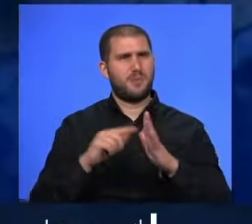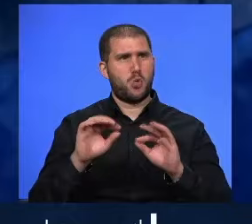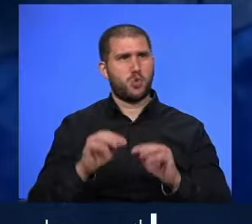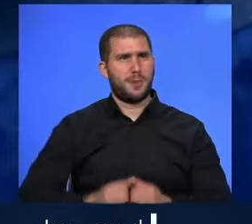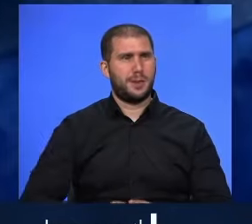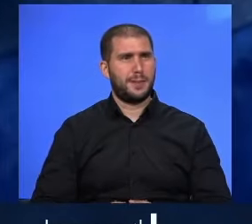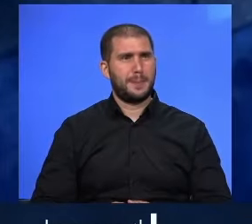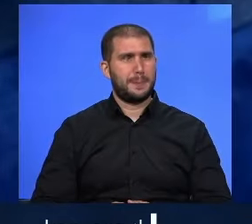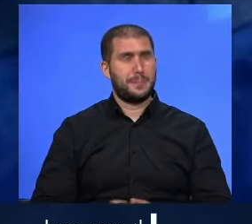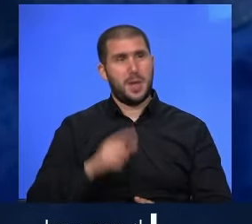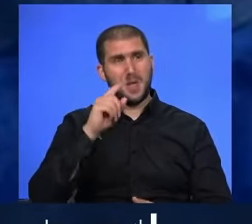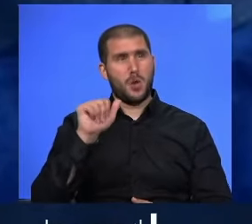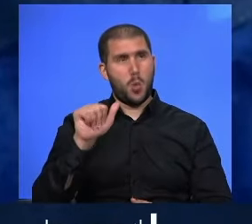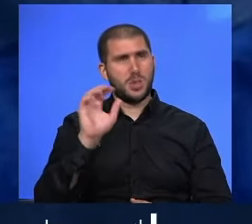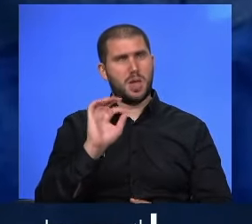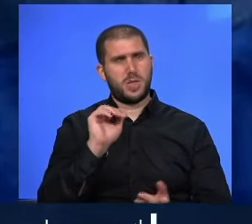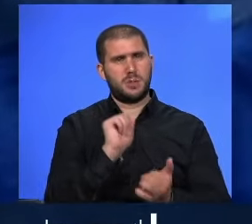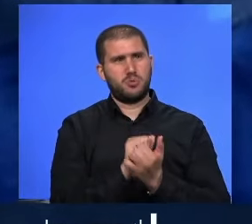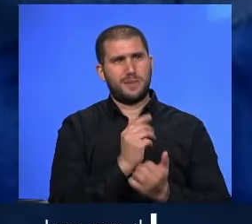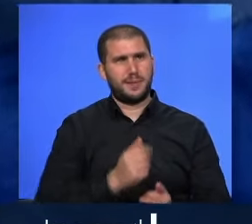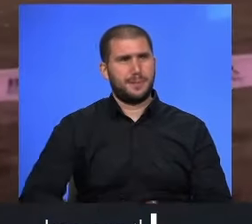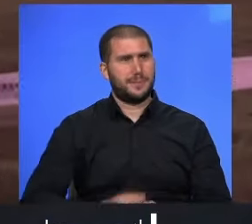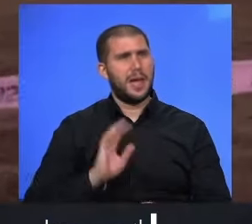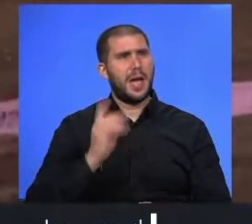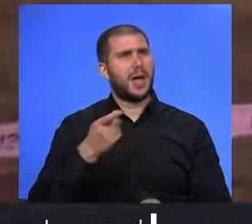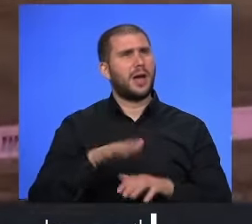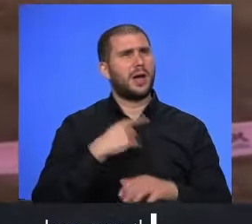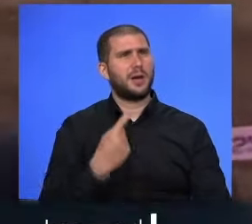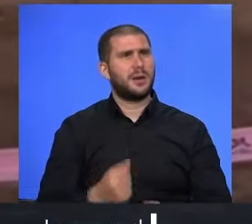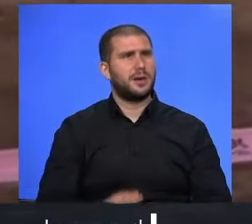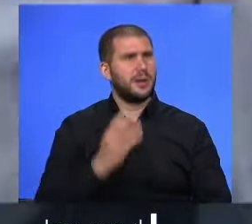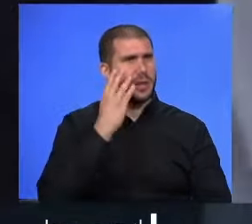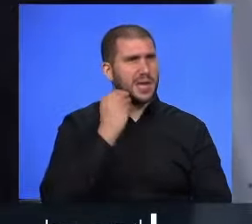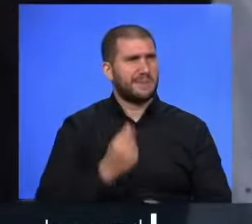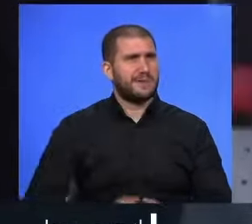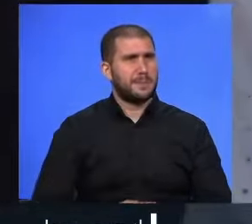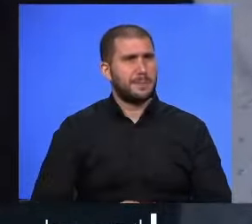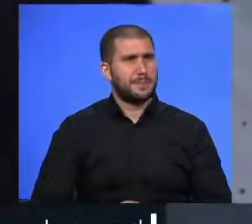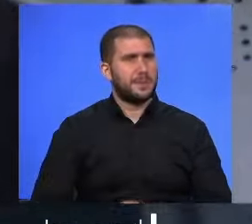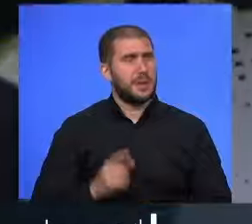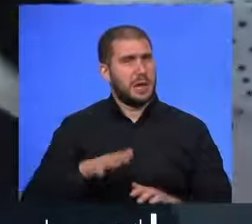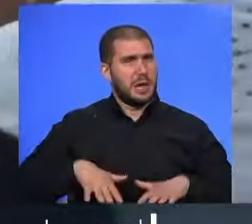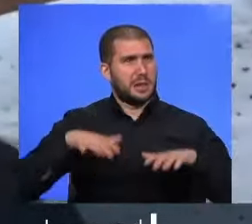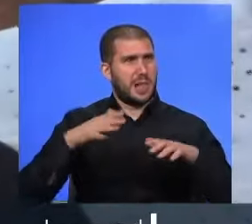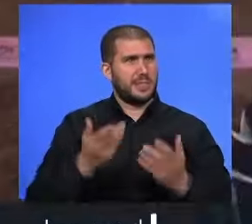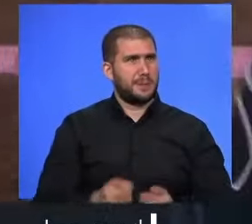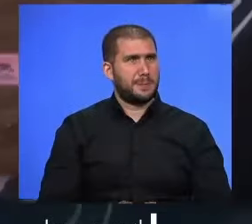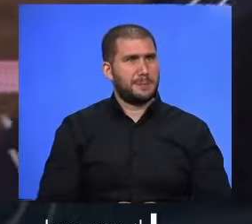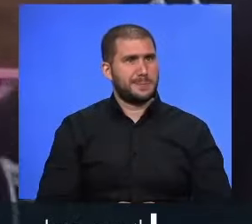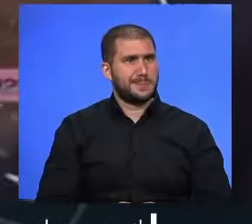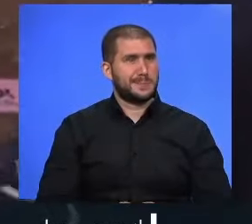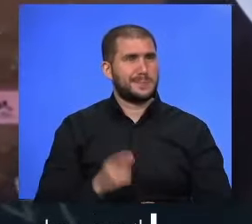באוקטובר, ואביו אוהד עדיין שם. איך זה, תגיד לי? כיף. קודם כל, גדלת. לא יודע,